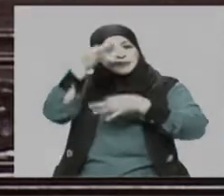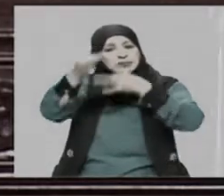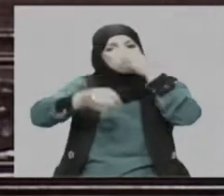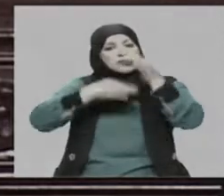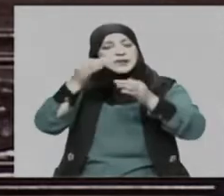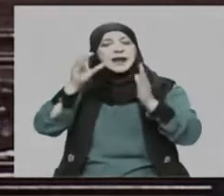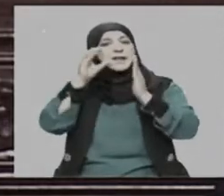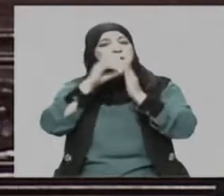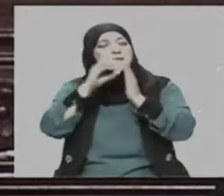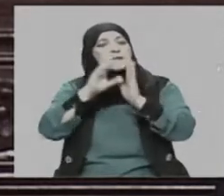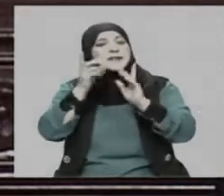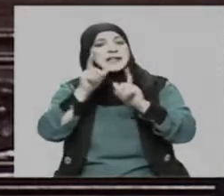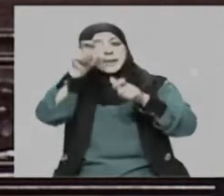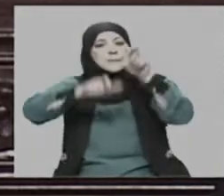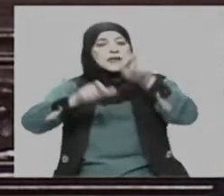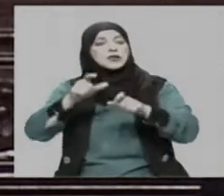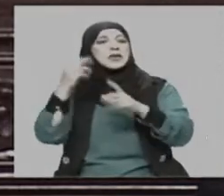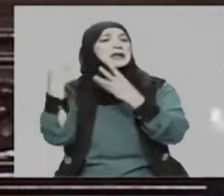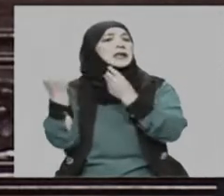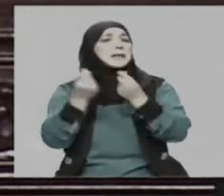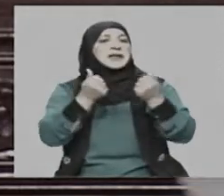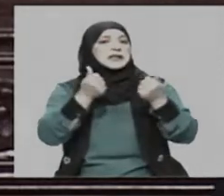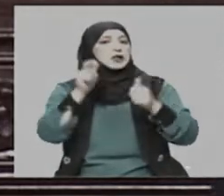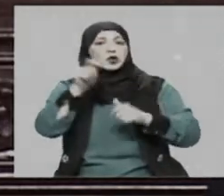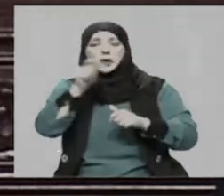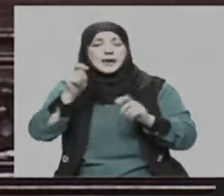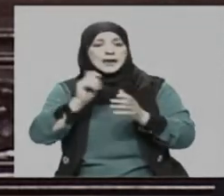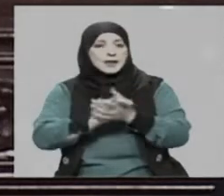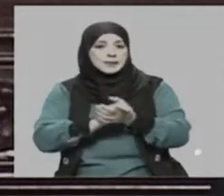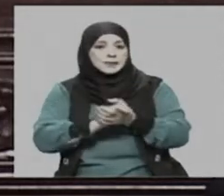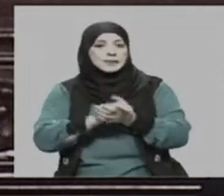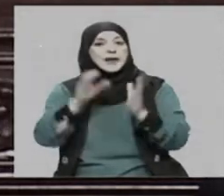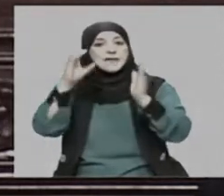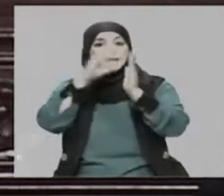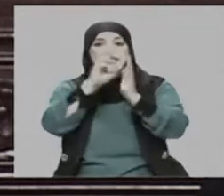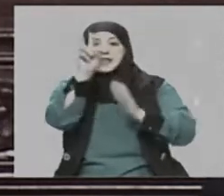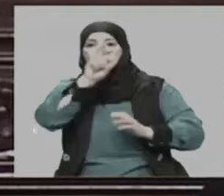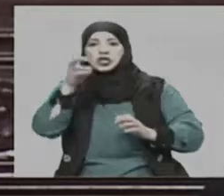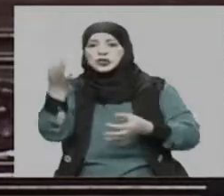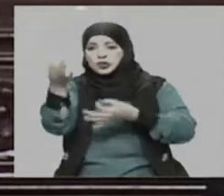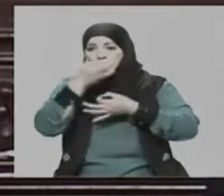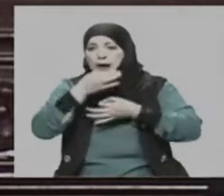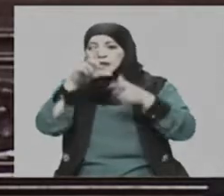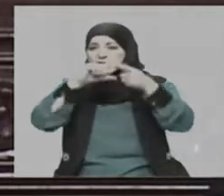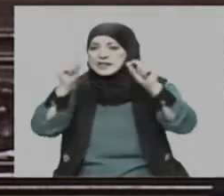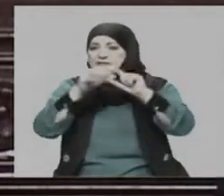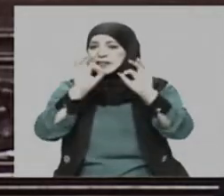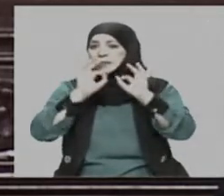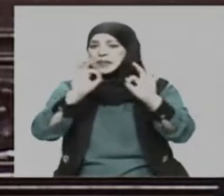ذكرهم بالاسم. قال هكايا في الفصل 20، قال